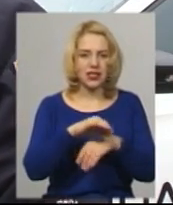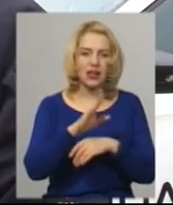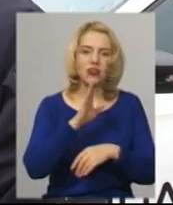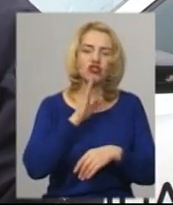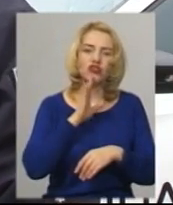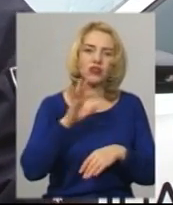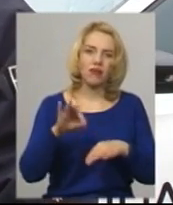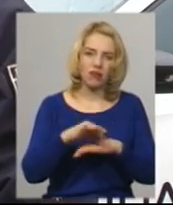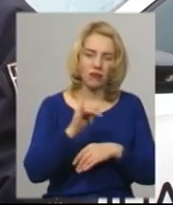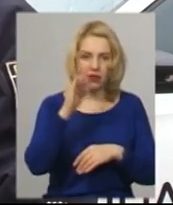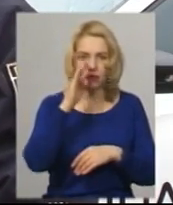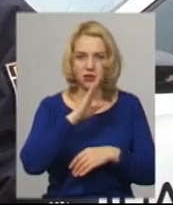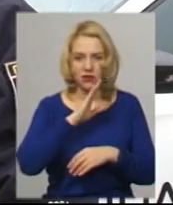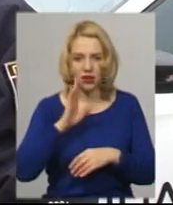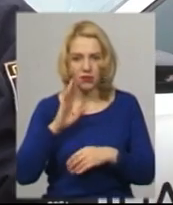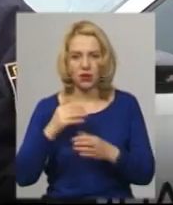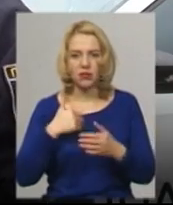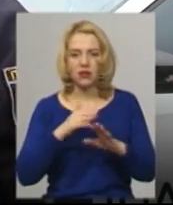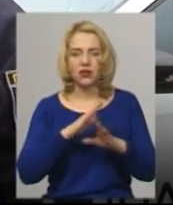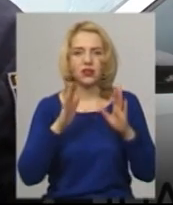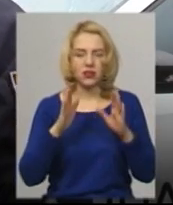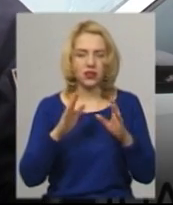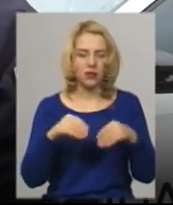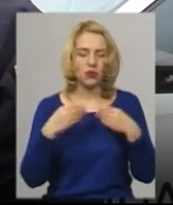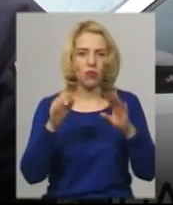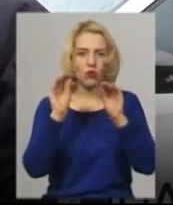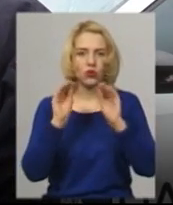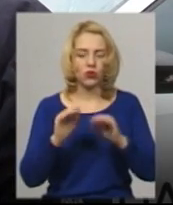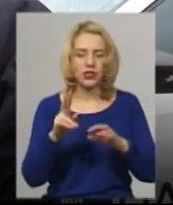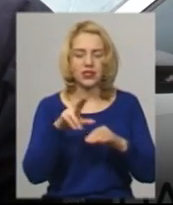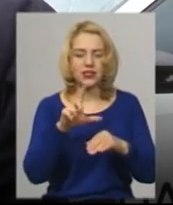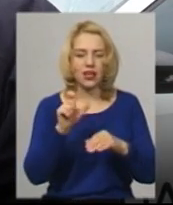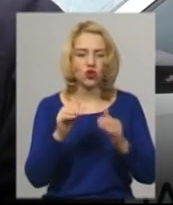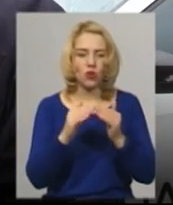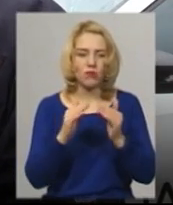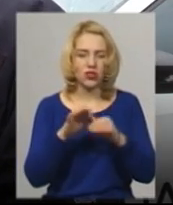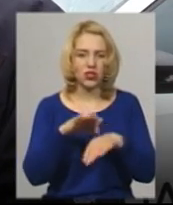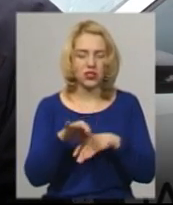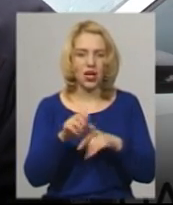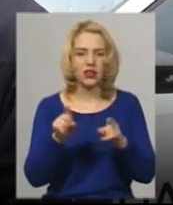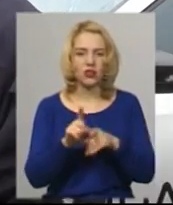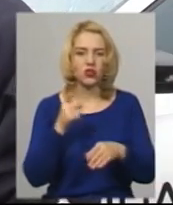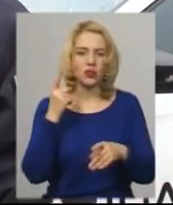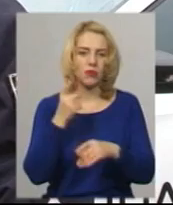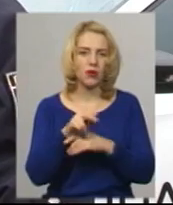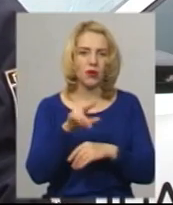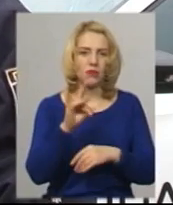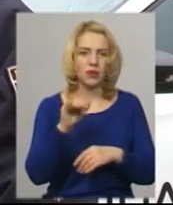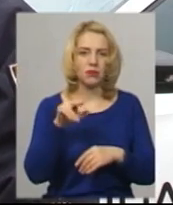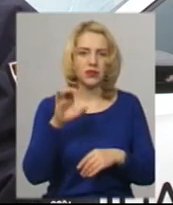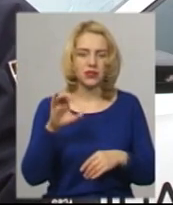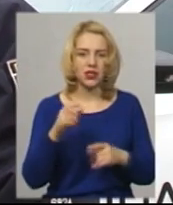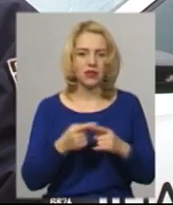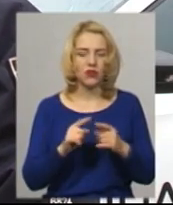Наглій. Ми не тільки виносимо на них протоколи за вчинення домашнього насильства, ми також виносимо термінові заборонні приписи. Тобто ці термінові приписи,